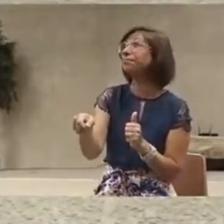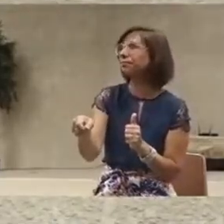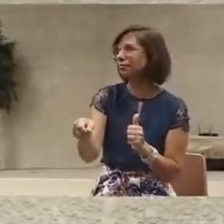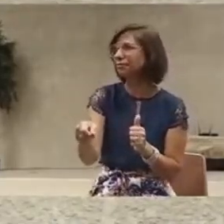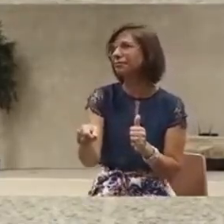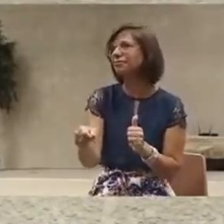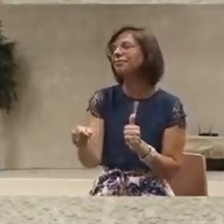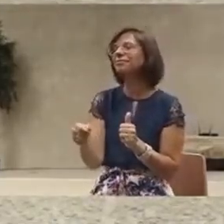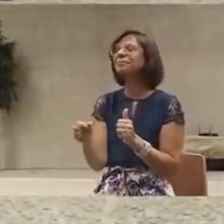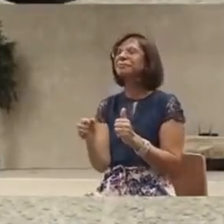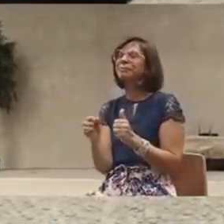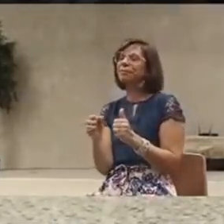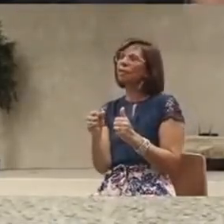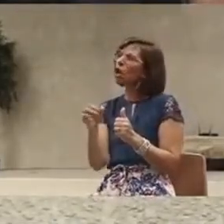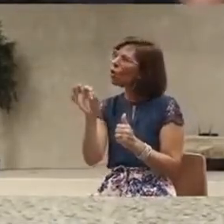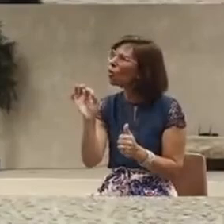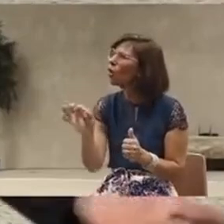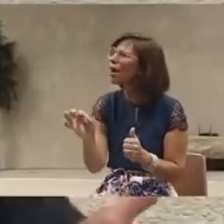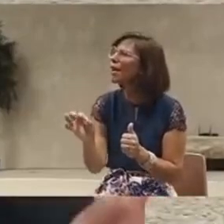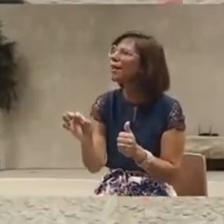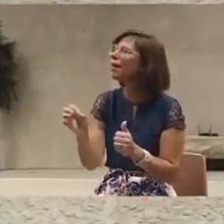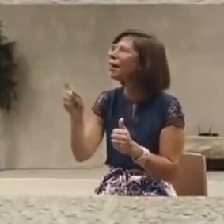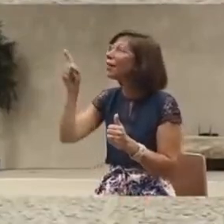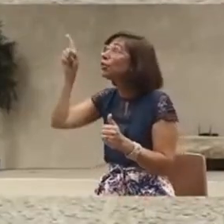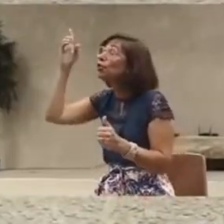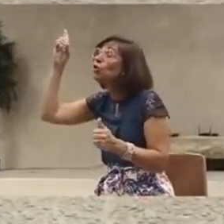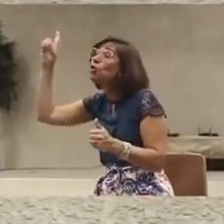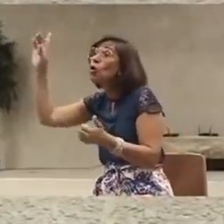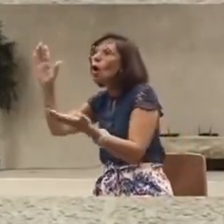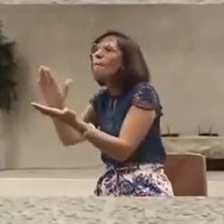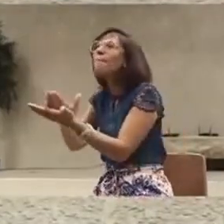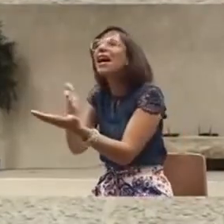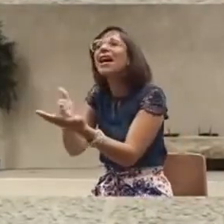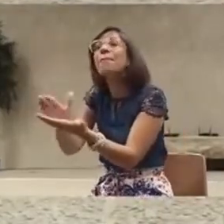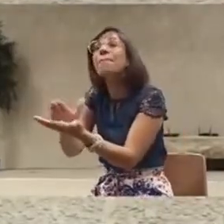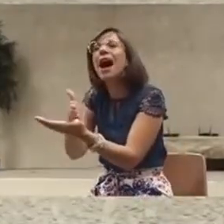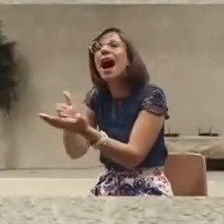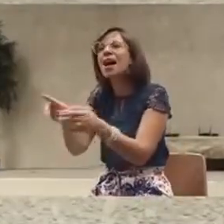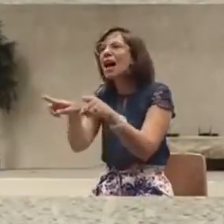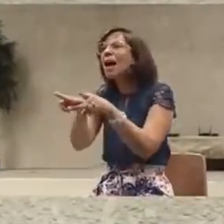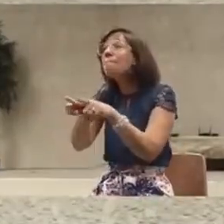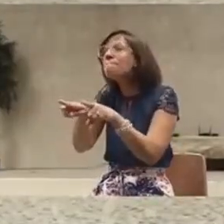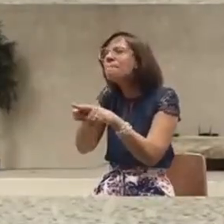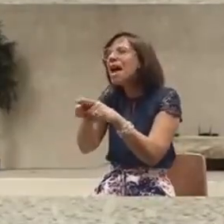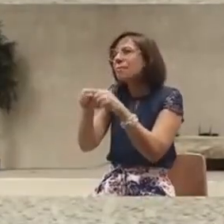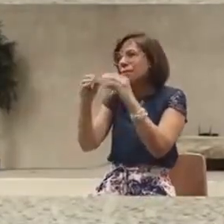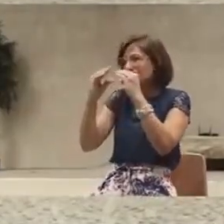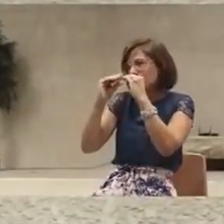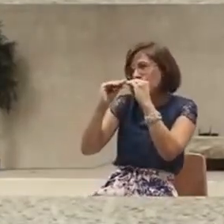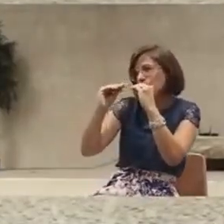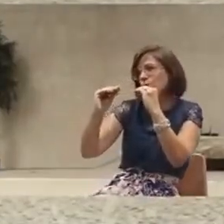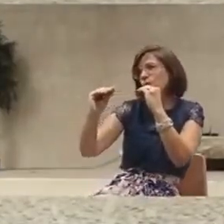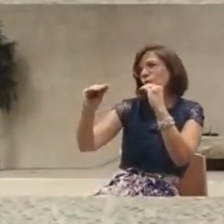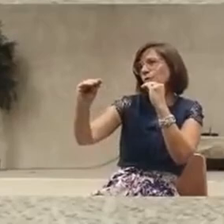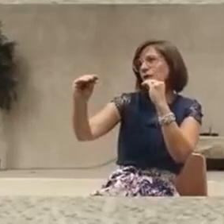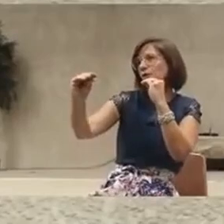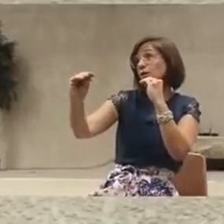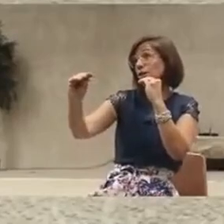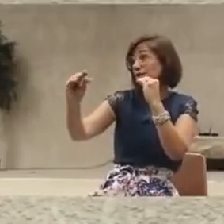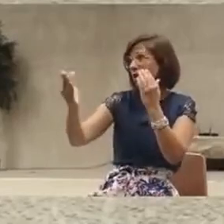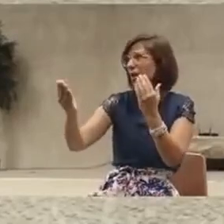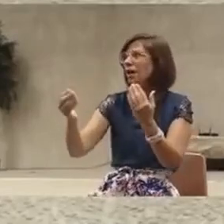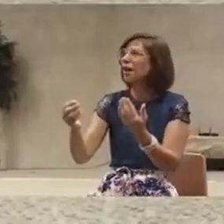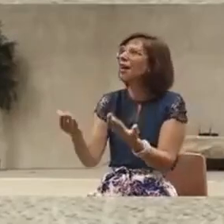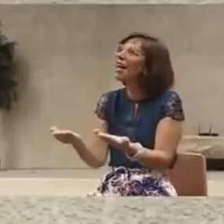a bouleversé le monde. 7000 hommes qui, en Israël, craignent Dieu et qui veulent servir Dieu. La réalité était bien